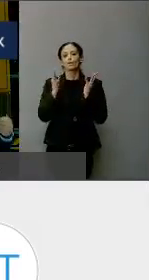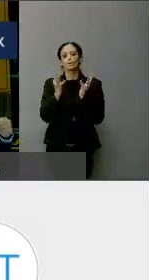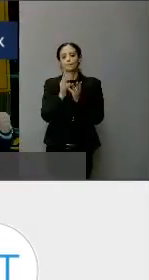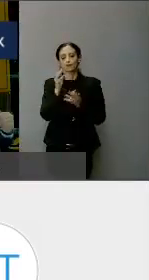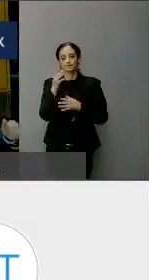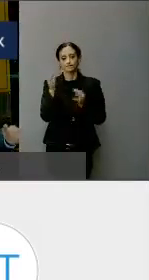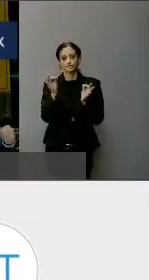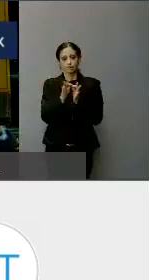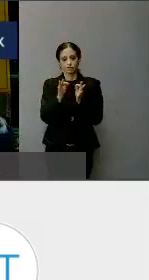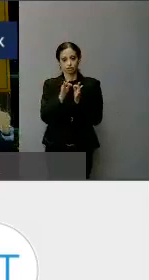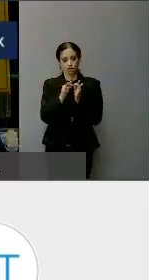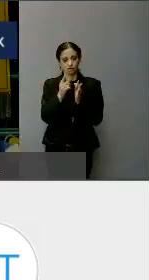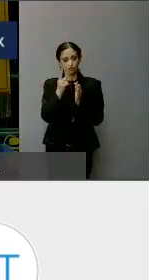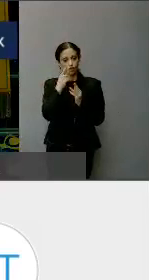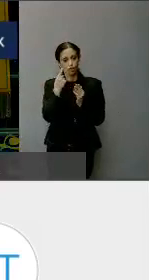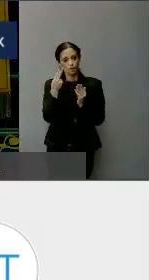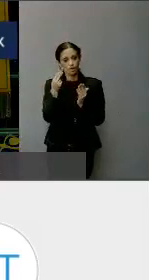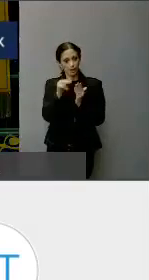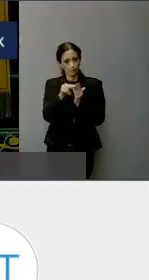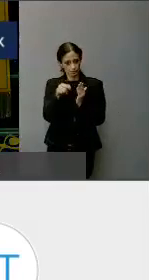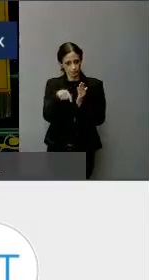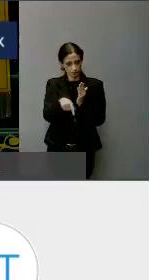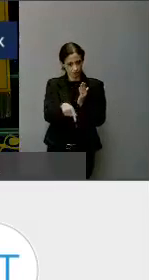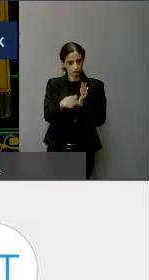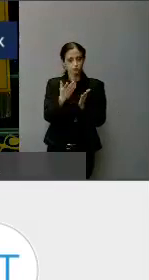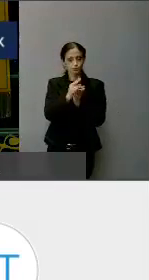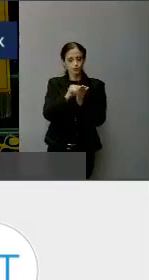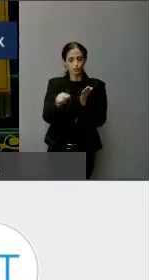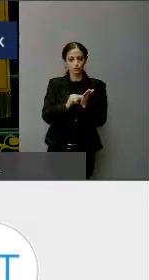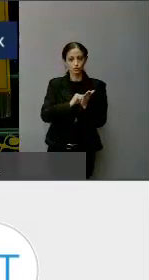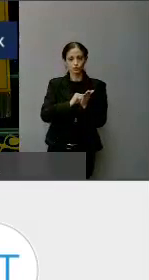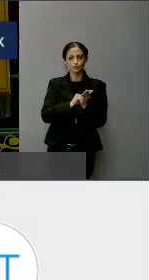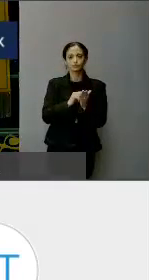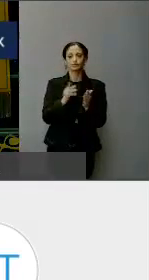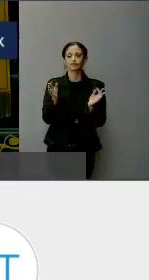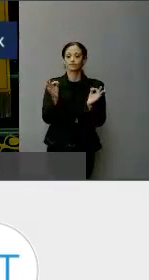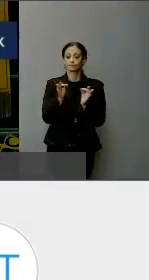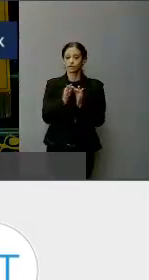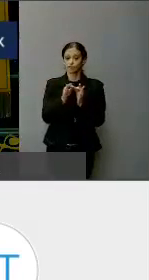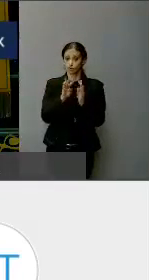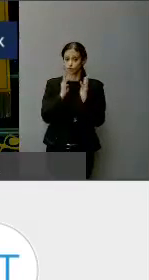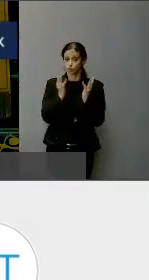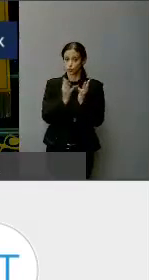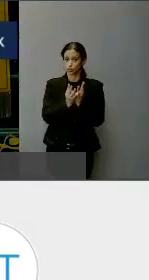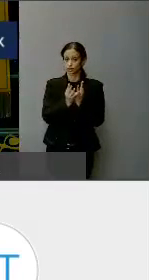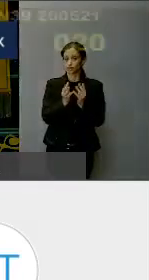versione emendata si vota parere favorevole